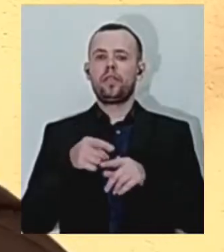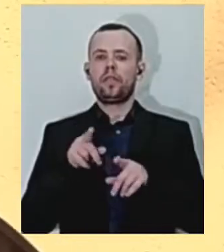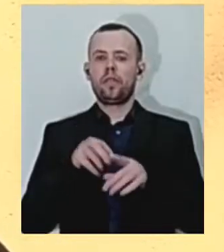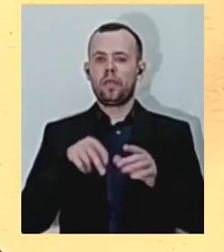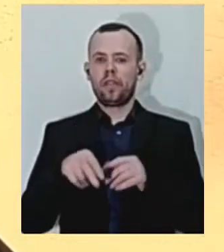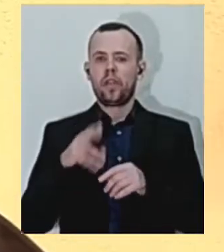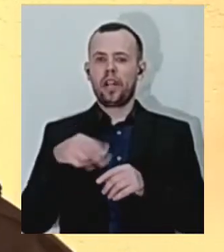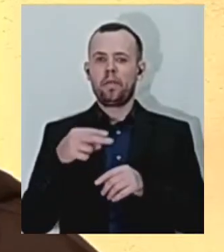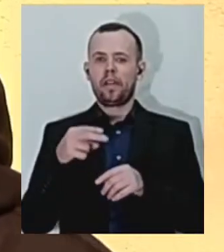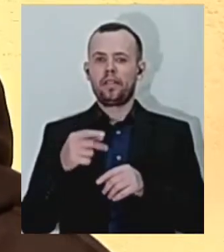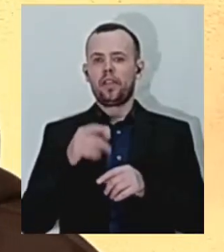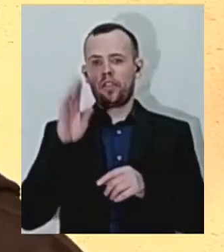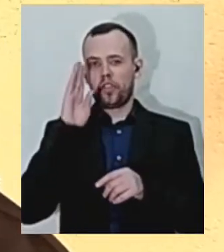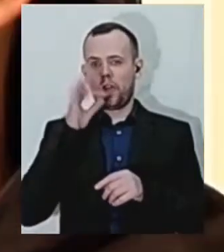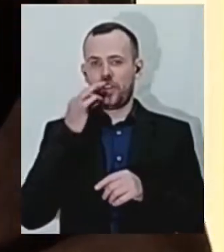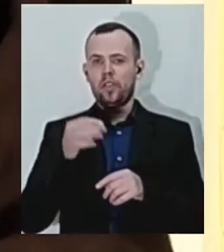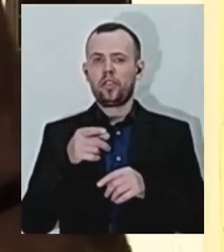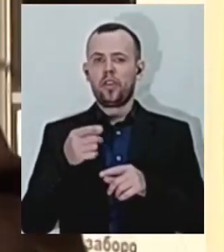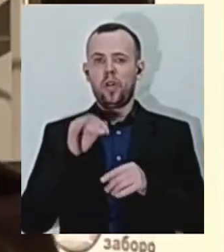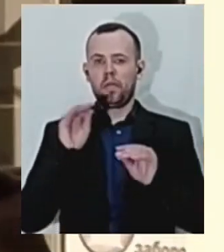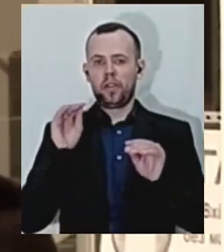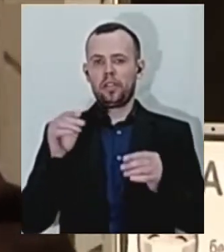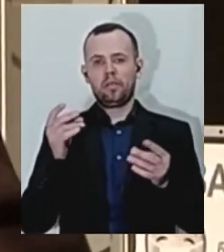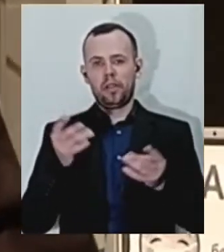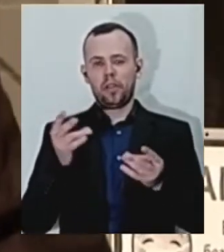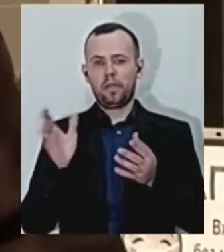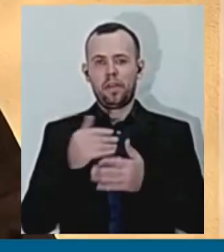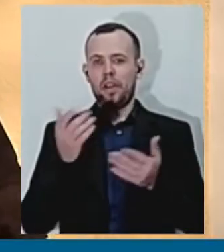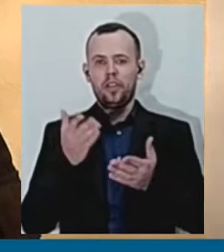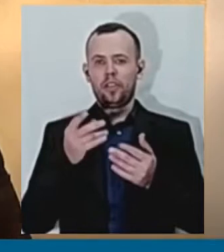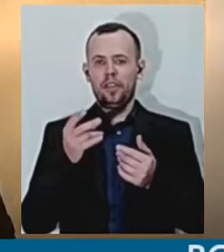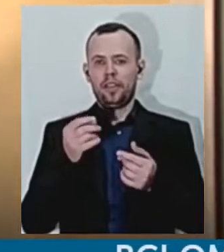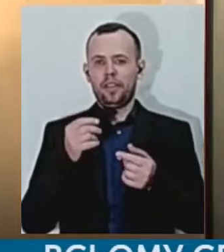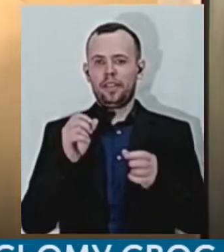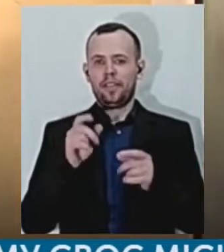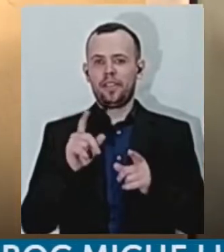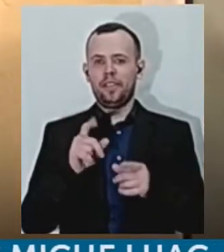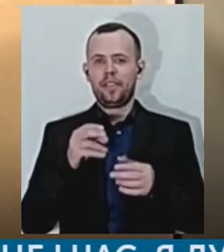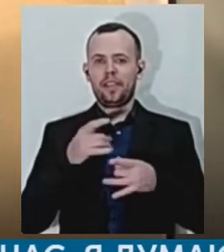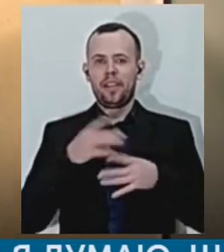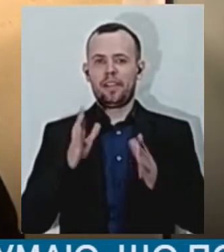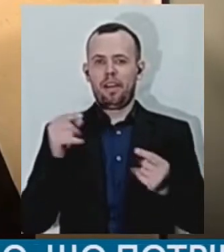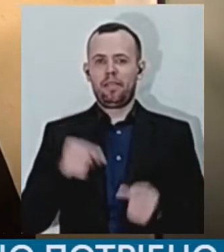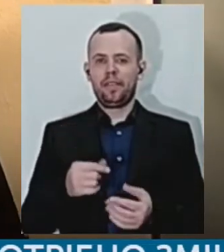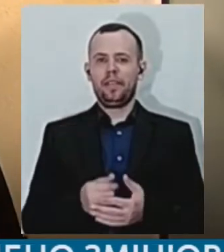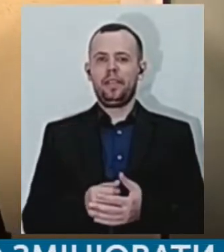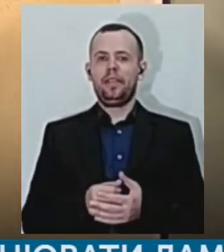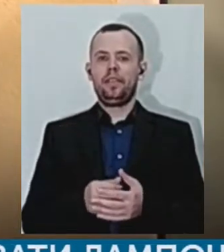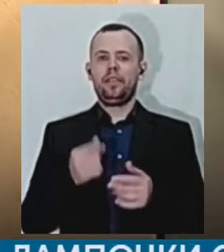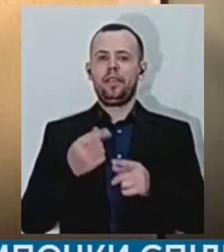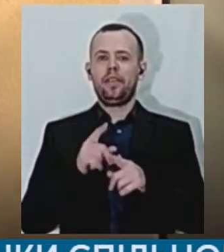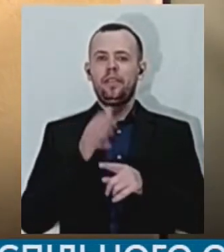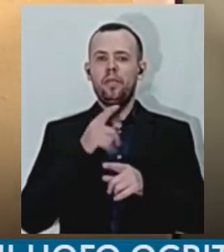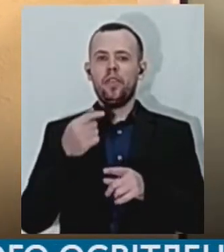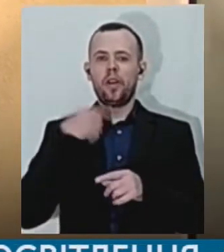Чоловік каже, ілюмінацію потрібно прибрати, адже вона доречна лише на новорічні свята. Всему свое место и время. Я думаю, что нужно менять